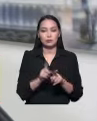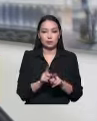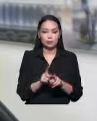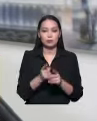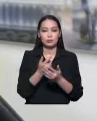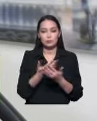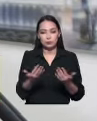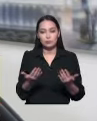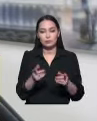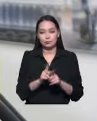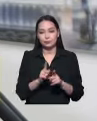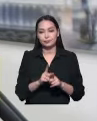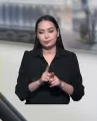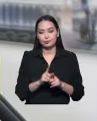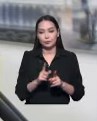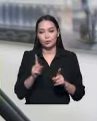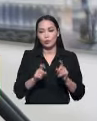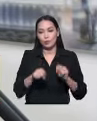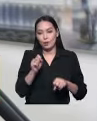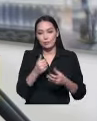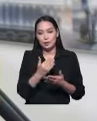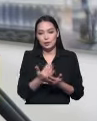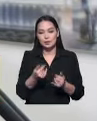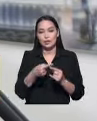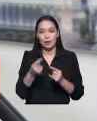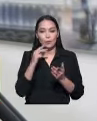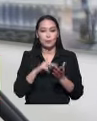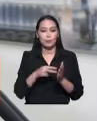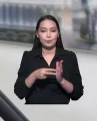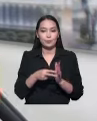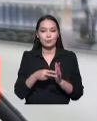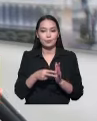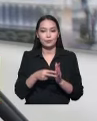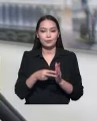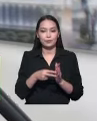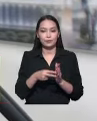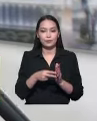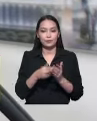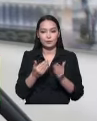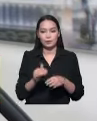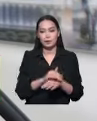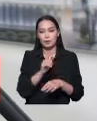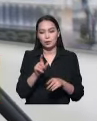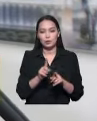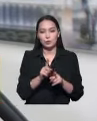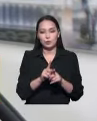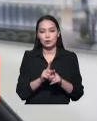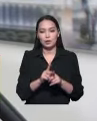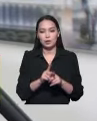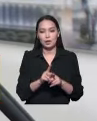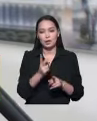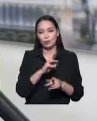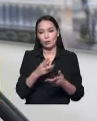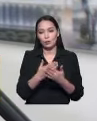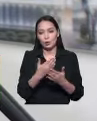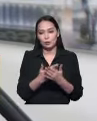бойынша мәселелер және де қазіргі кезге дейін айтып өттім ғой, 770 миллиондай көмек көрсетілді. Бұл